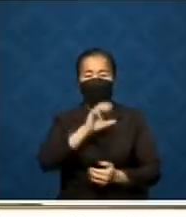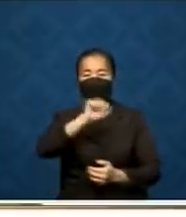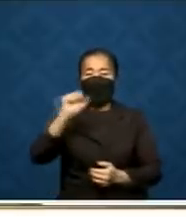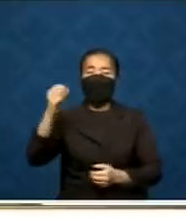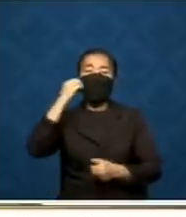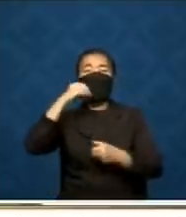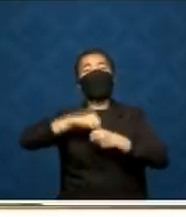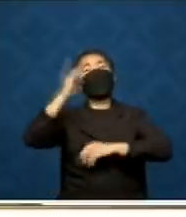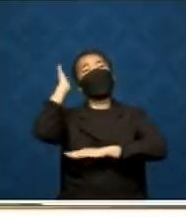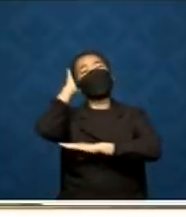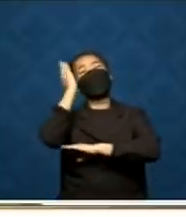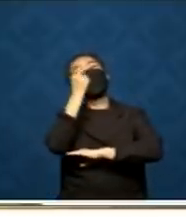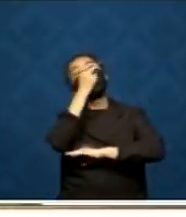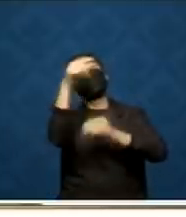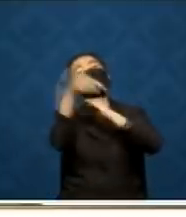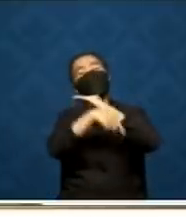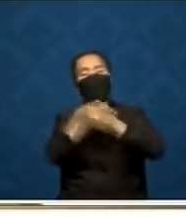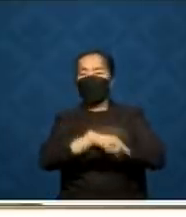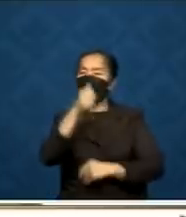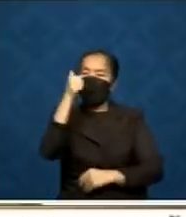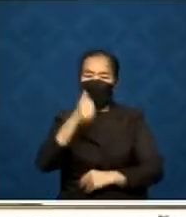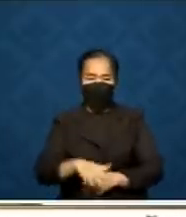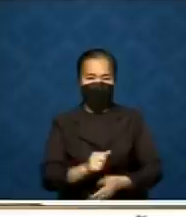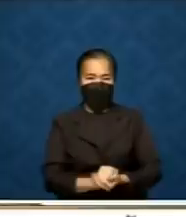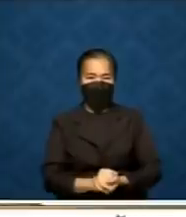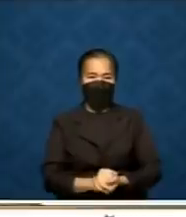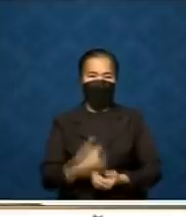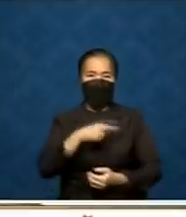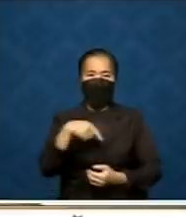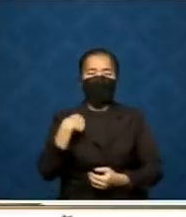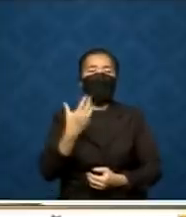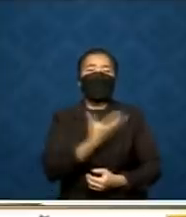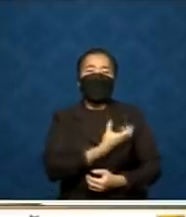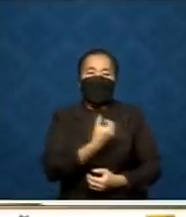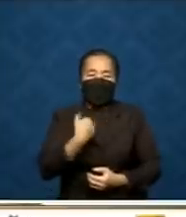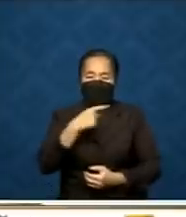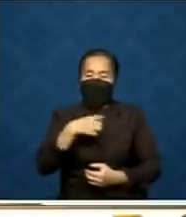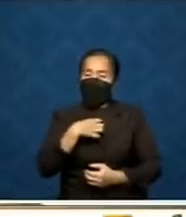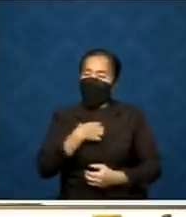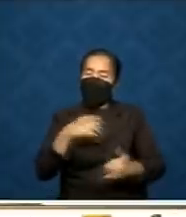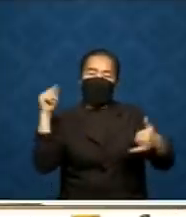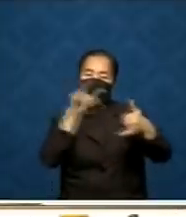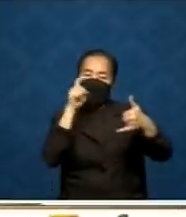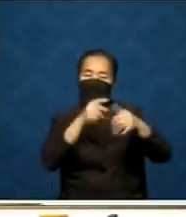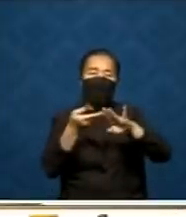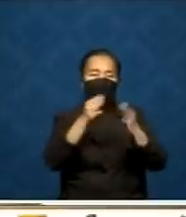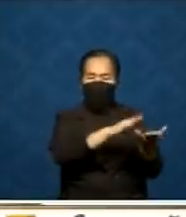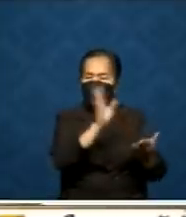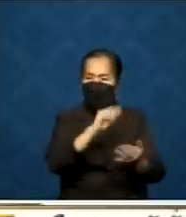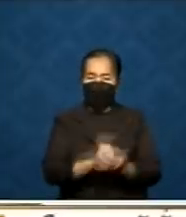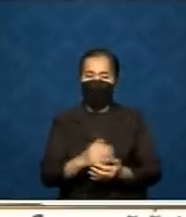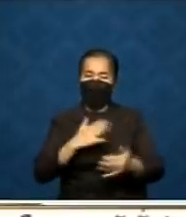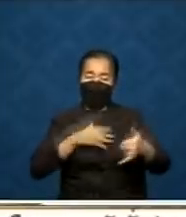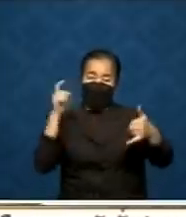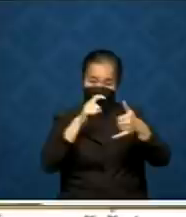ไงแล้วนับว่าผมขอเปิดอภิปรายเพราะแค้นหลวงพี่ไปก็จะล้มรัฐบาลถ้าบอกว่าผมอธิบาย